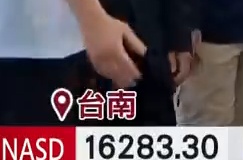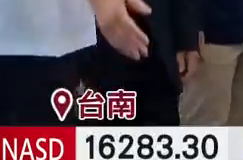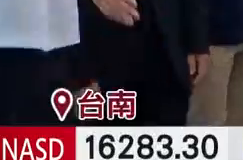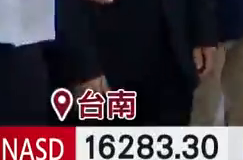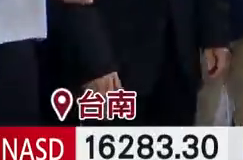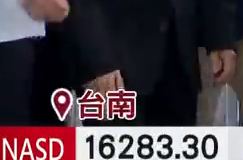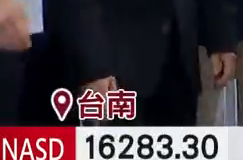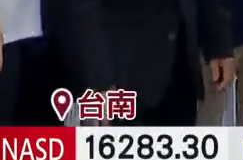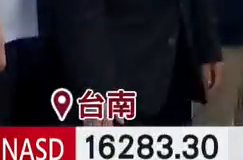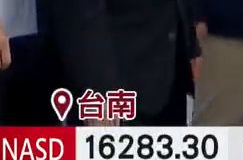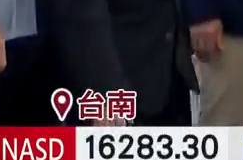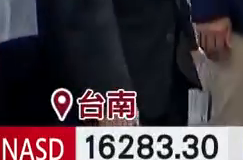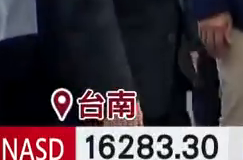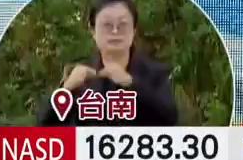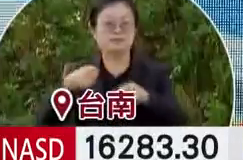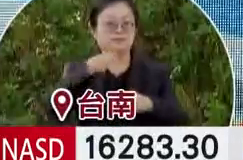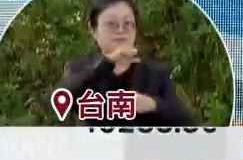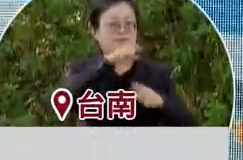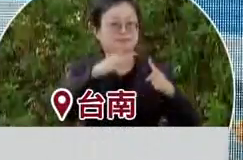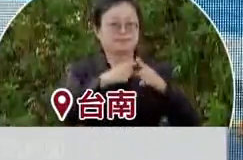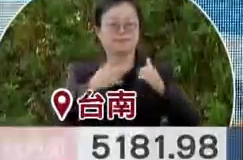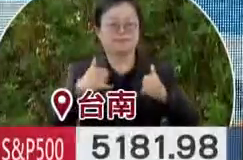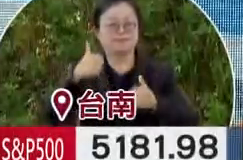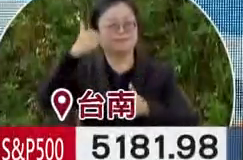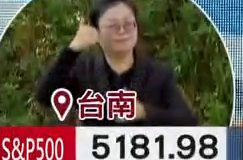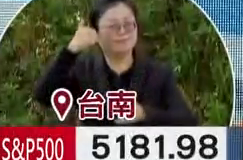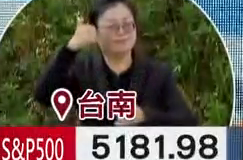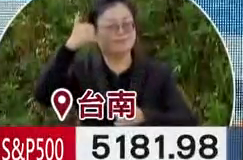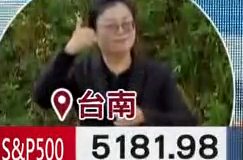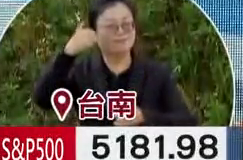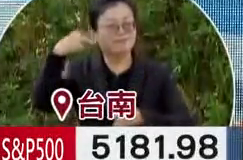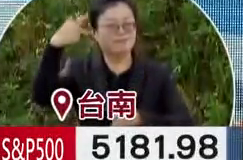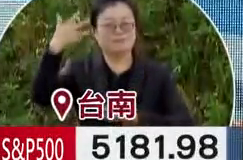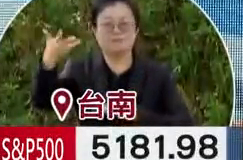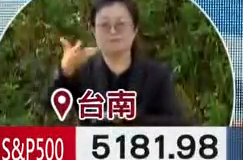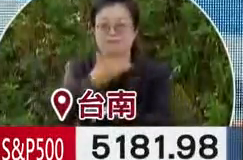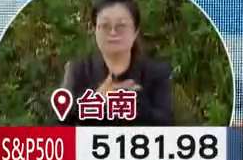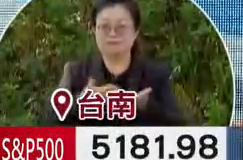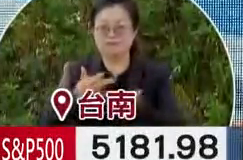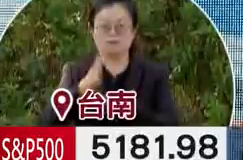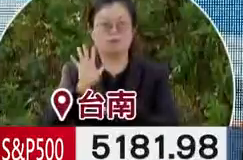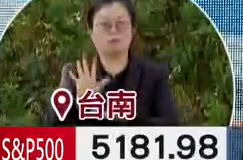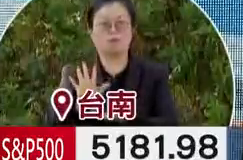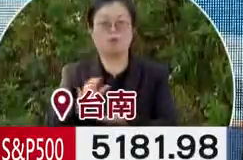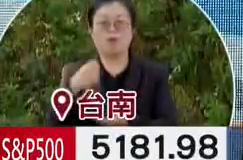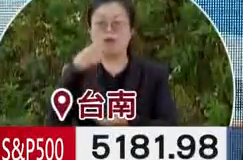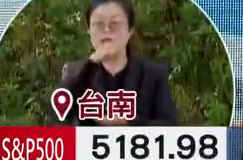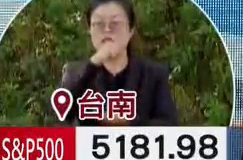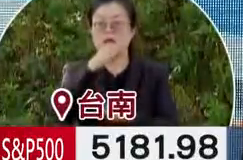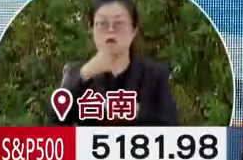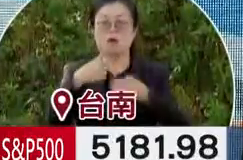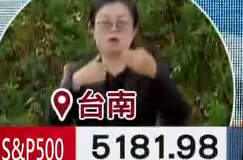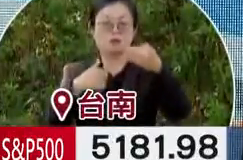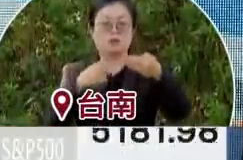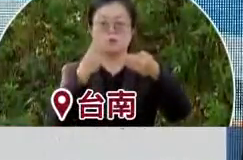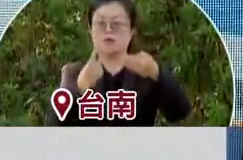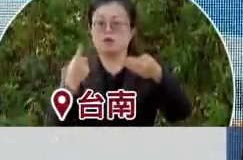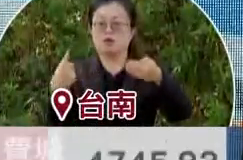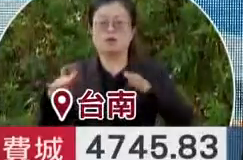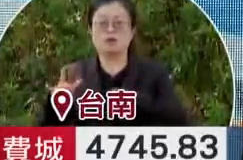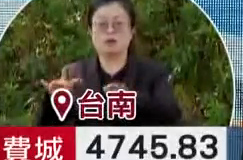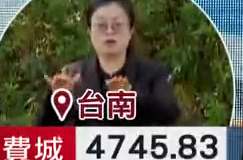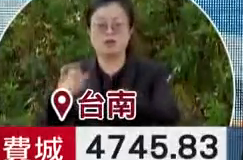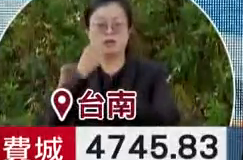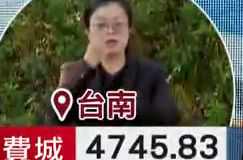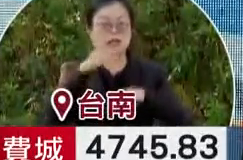库，串联台日情谊。 所以，当台湾发生地震的时候，哇，921地震、台南